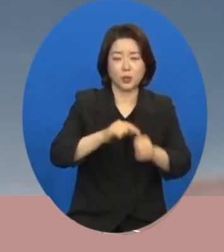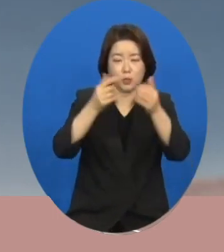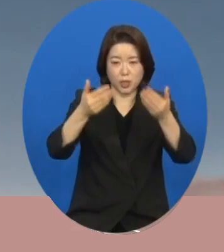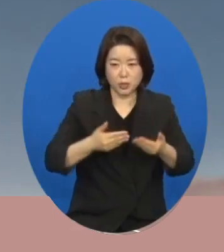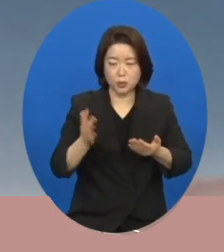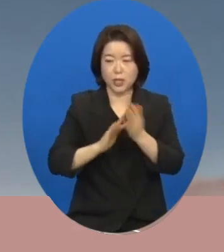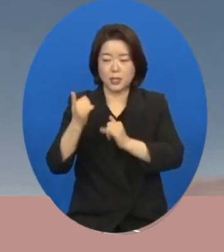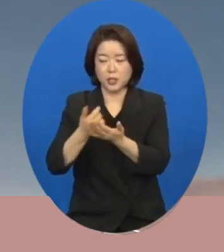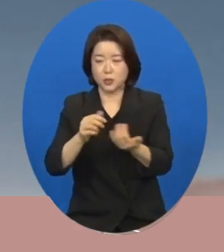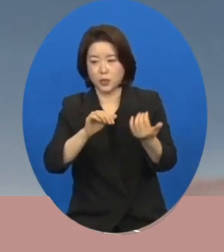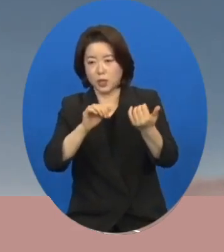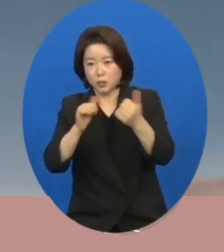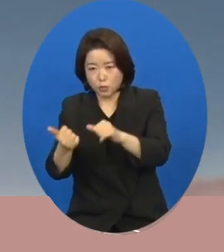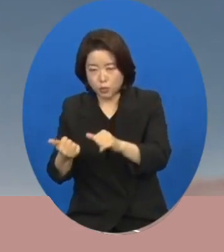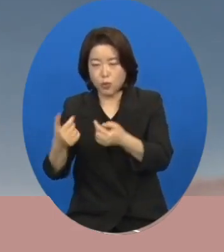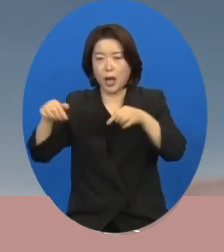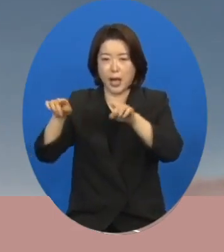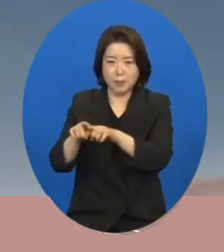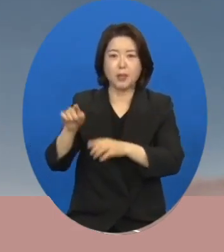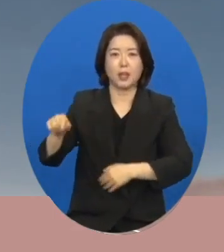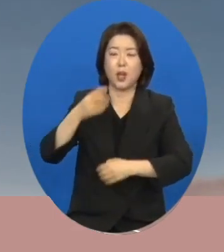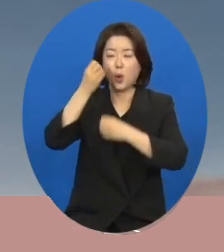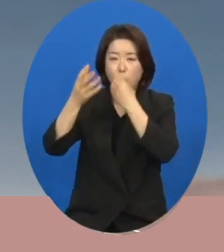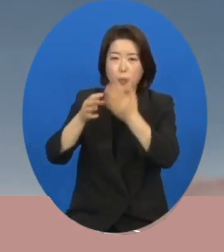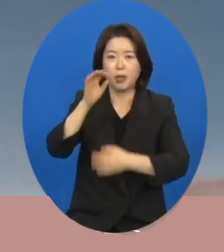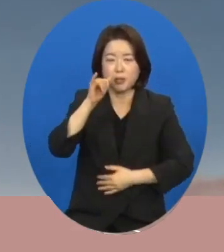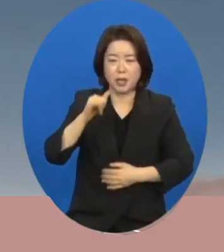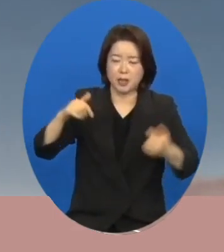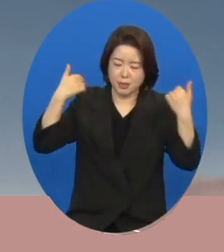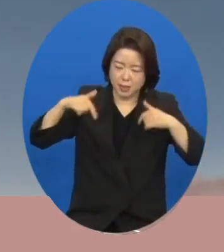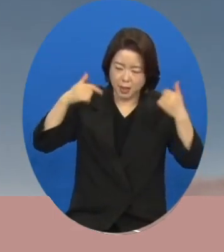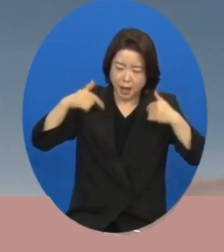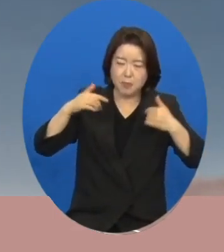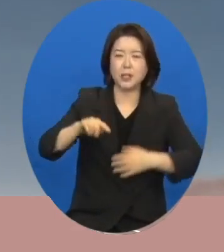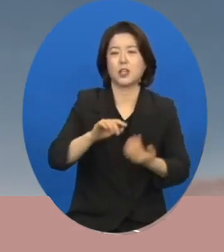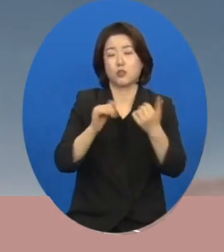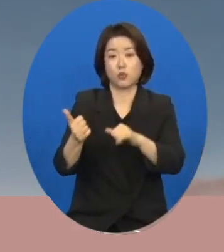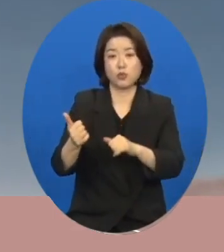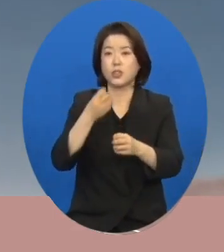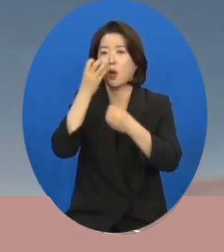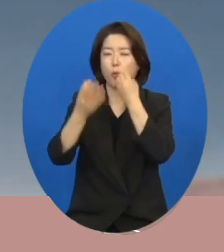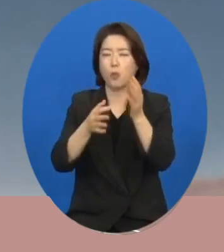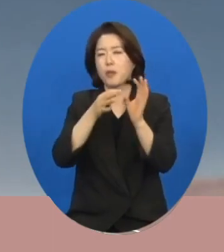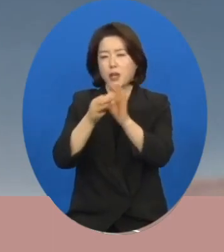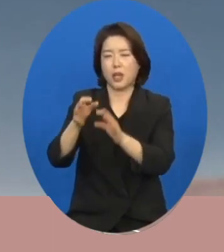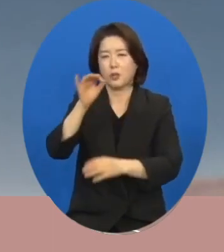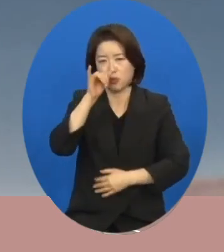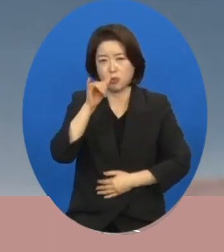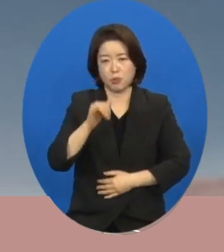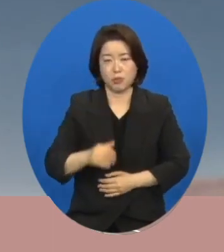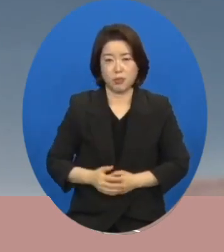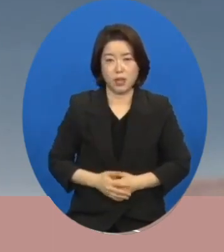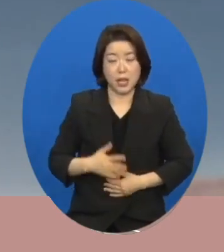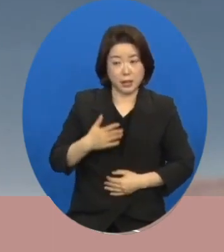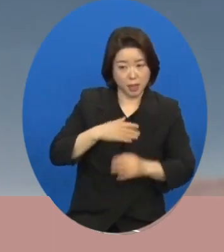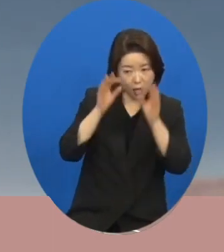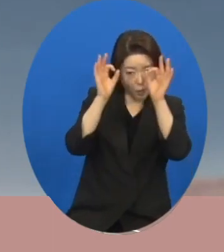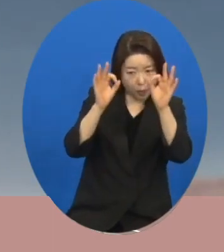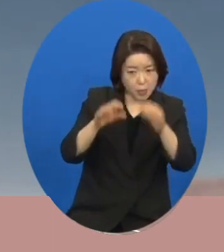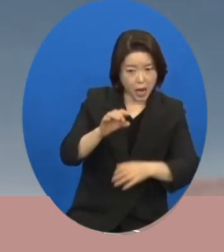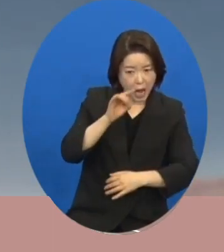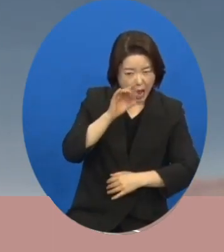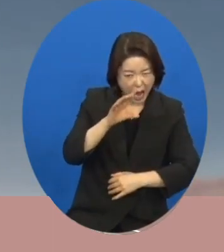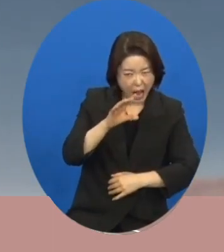죽노라 그 사도 바울은 날마다 요단강을 건넙니다 자기가 보기에는 도무지 안 될 것 같은 선교 그러나